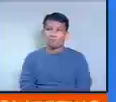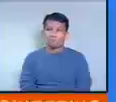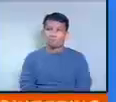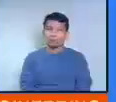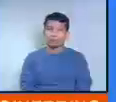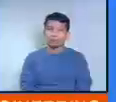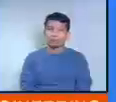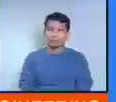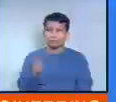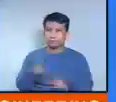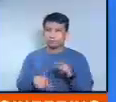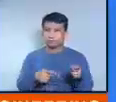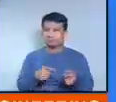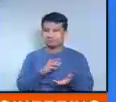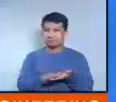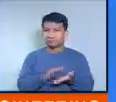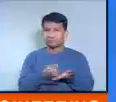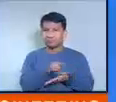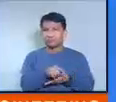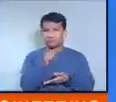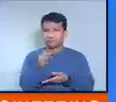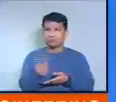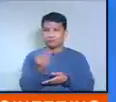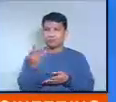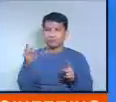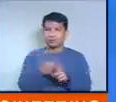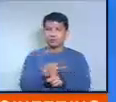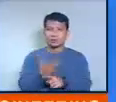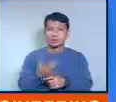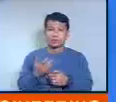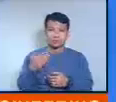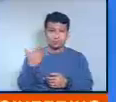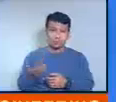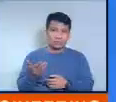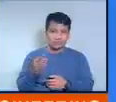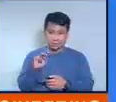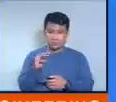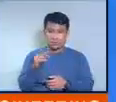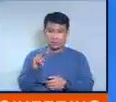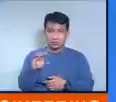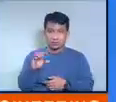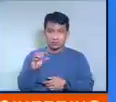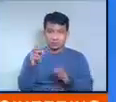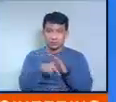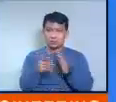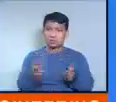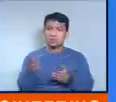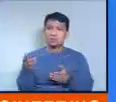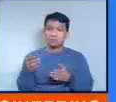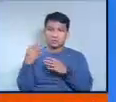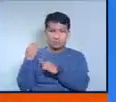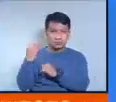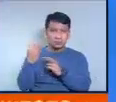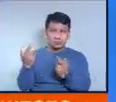Di pa rin daw kayang patawarin ng mga kaanak ng ilang biktima ang mga nasa likod ng Maguindanao massacre. Pero